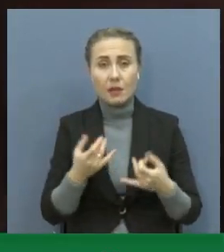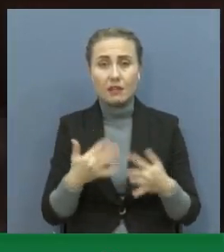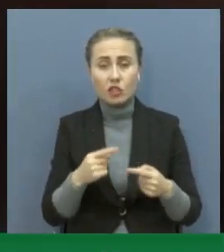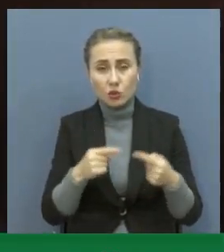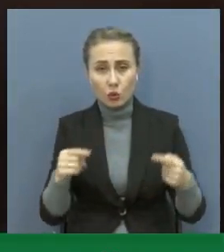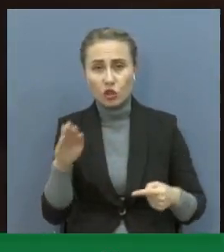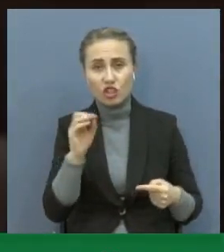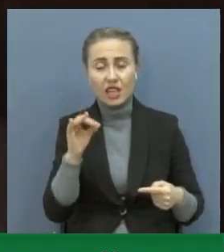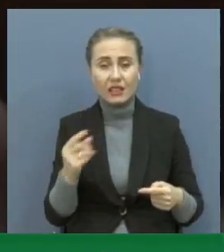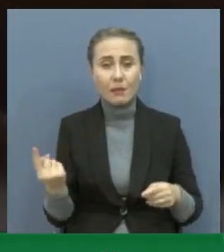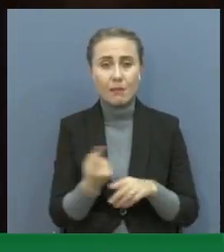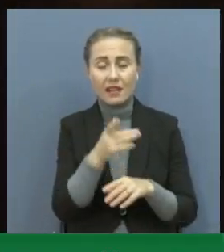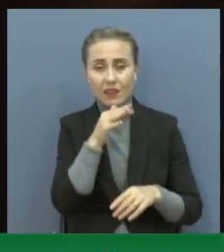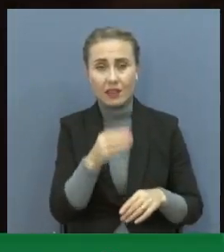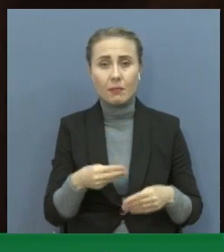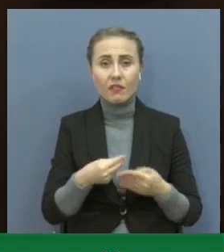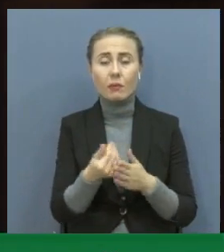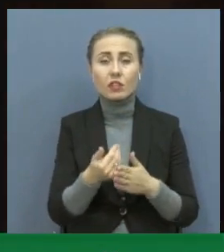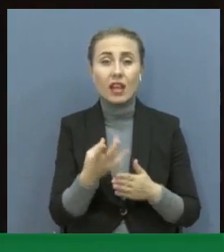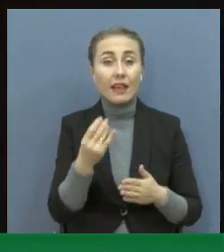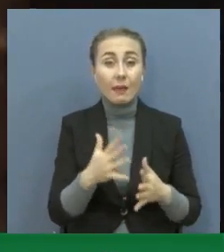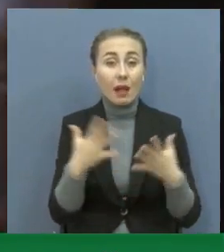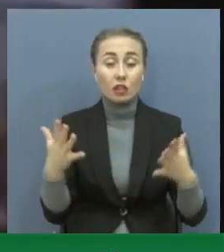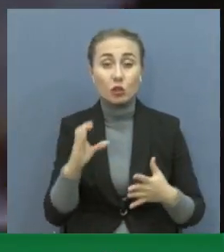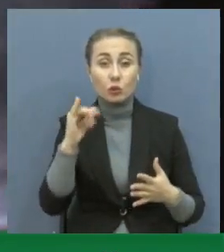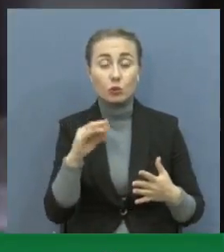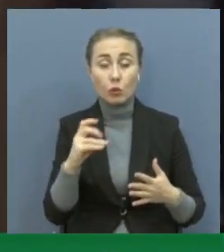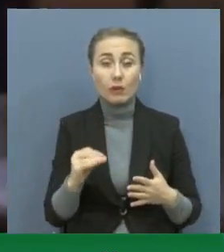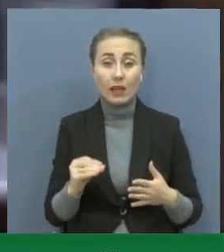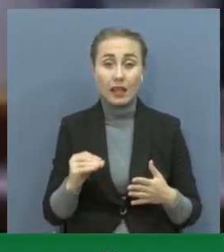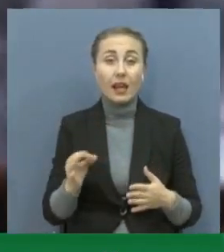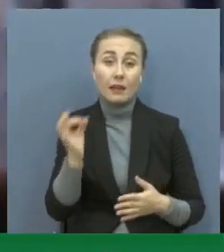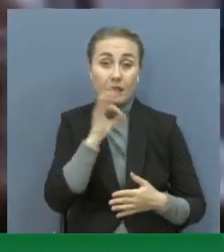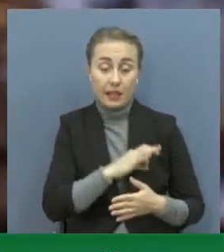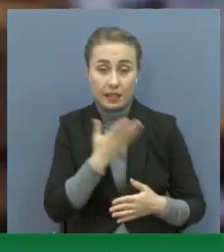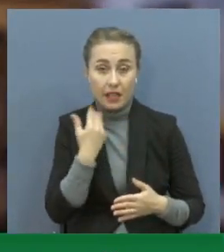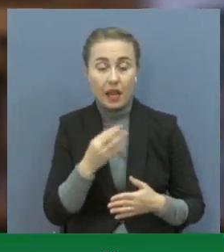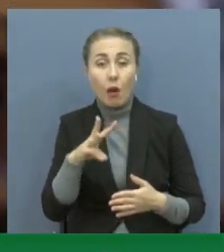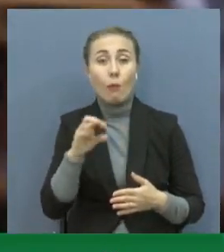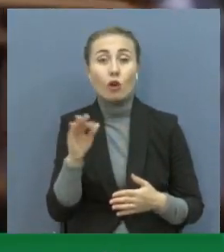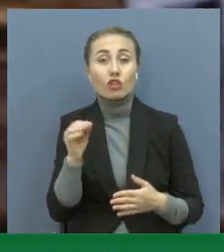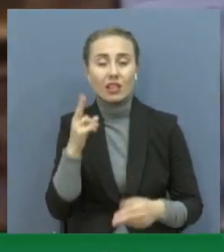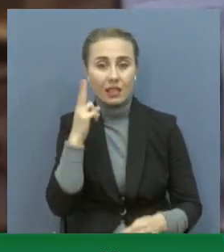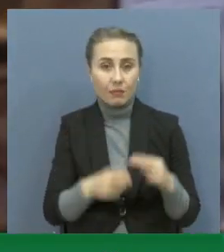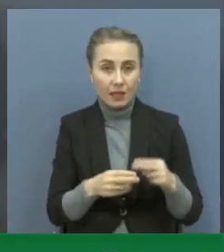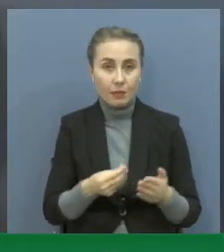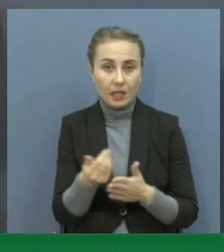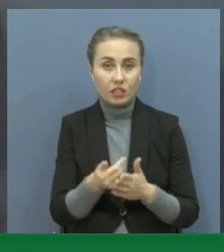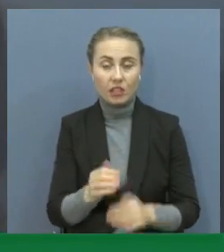других жертв первое время выплачиваются небольшие суммы. После накопления необходимых средств мошенники прекращают